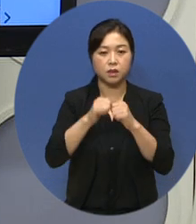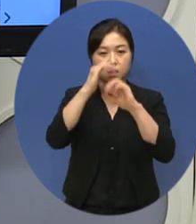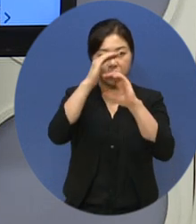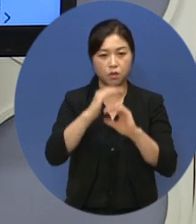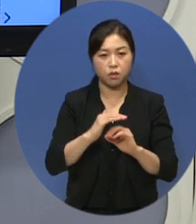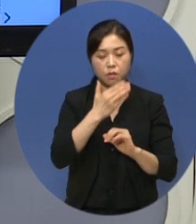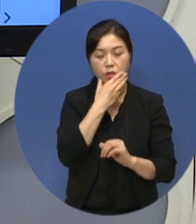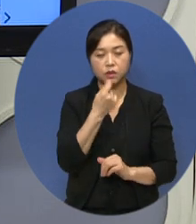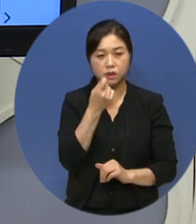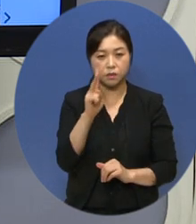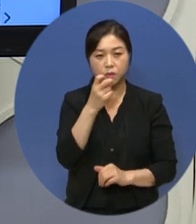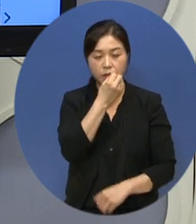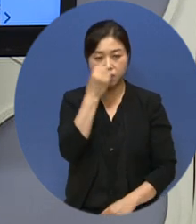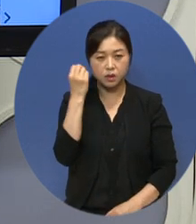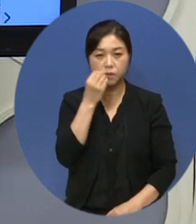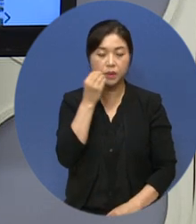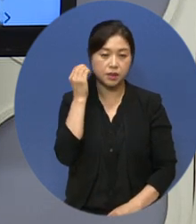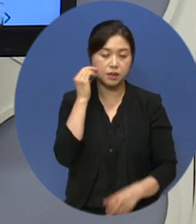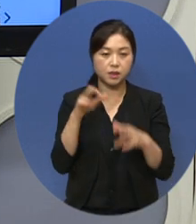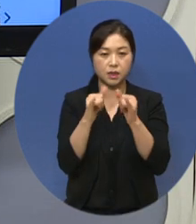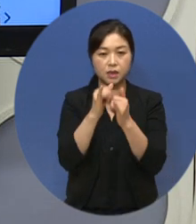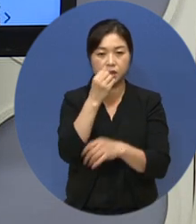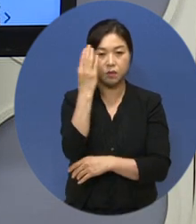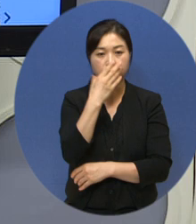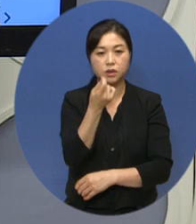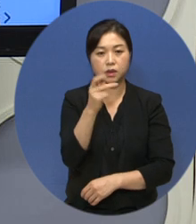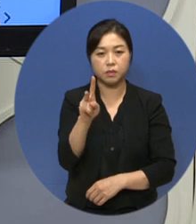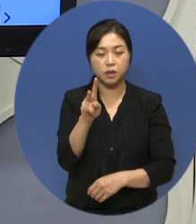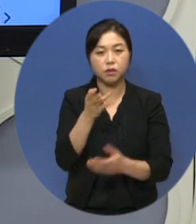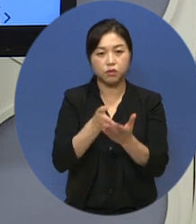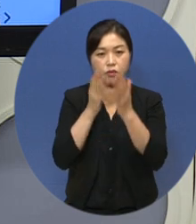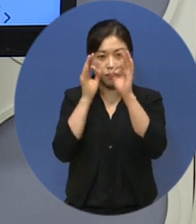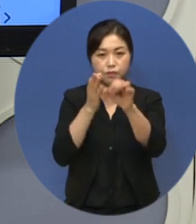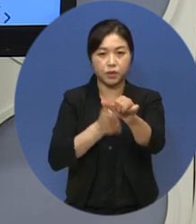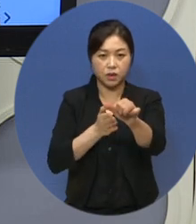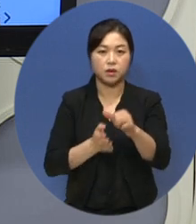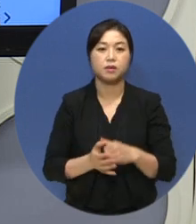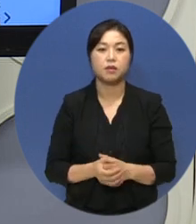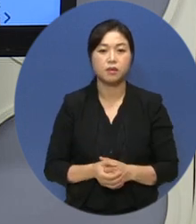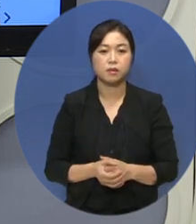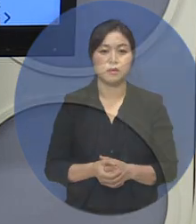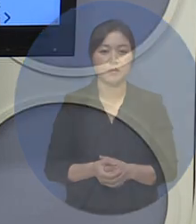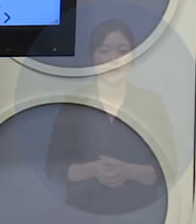사항은 외 편 홈페이지와 장애인 신문 복지 대비 뉴스를 통해 확인할 수 있습니다